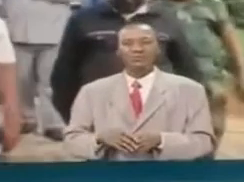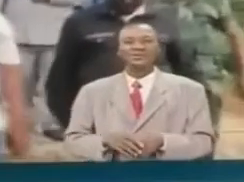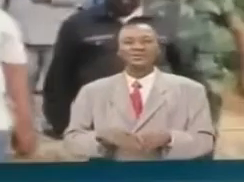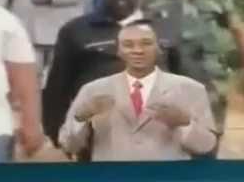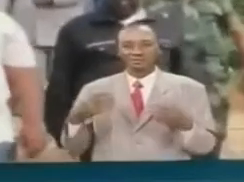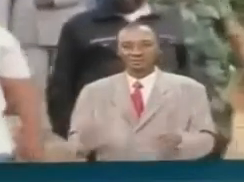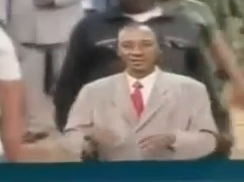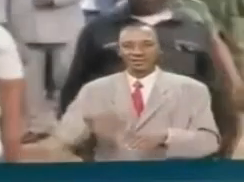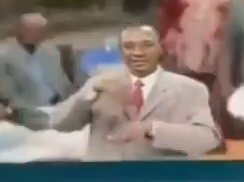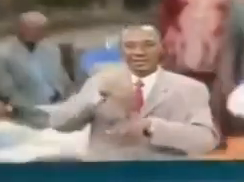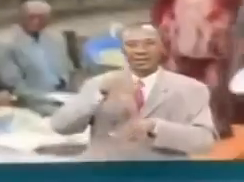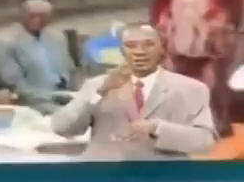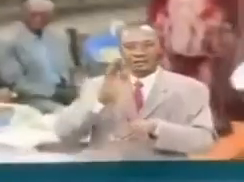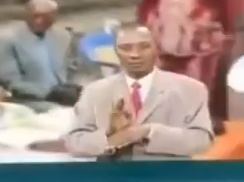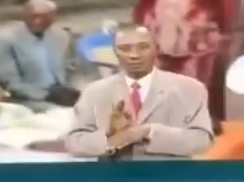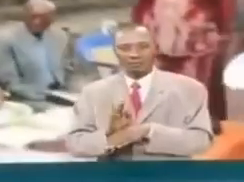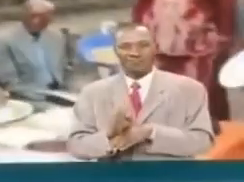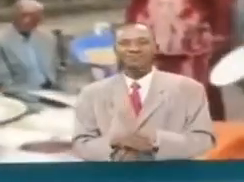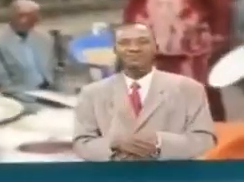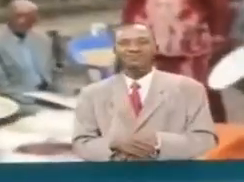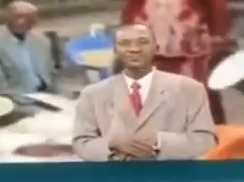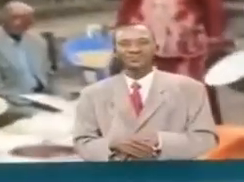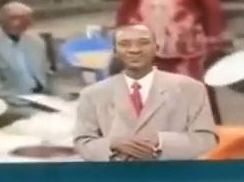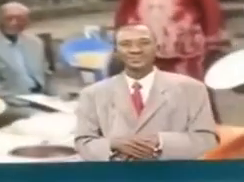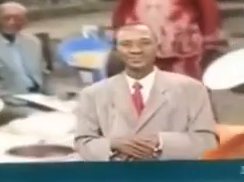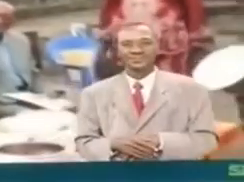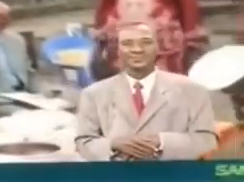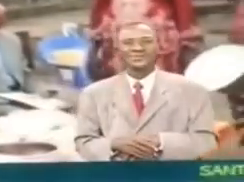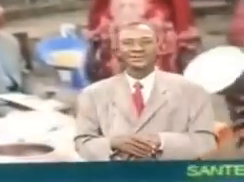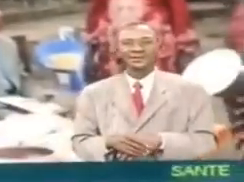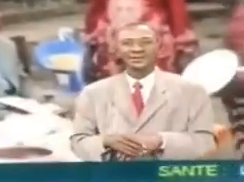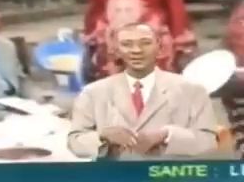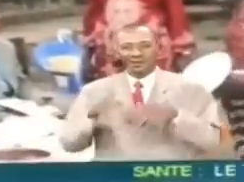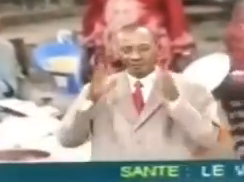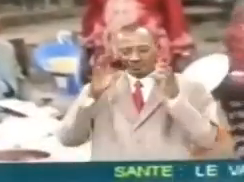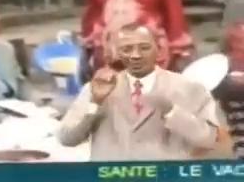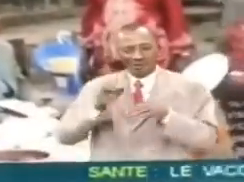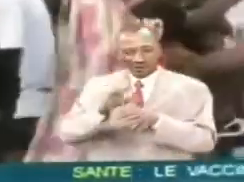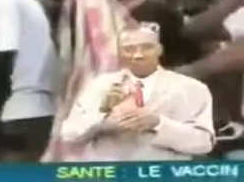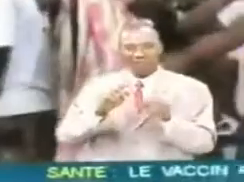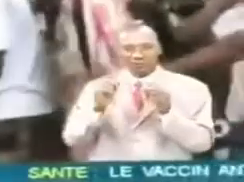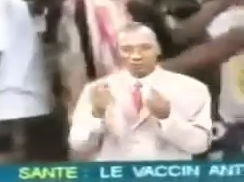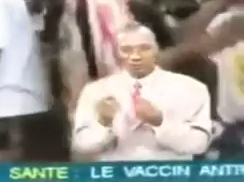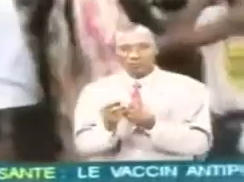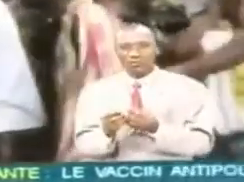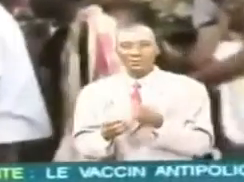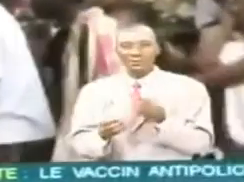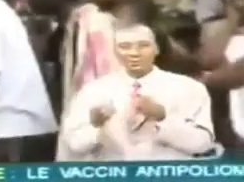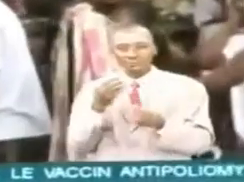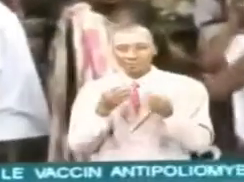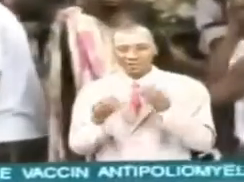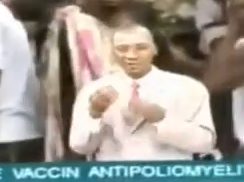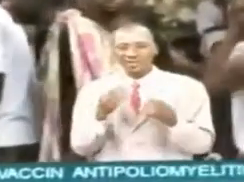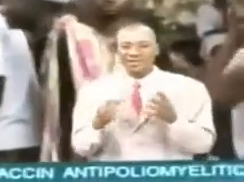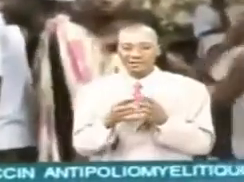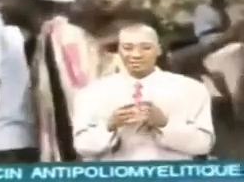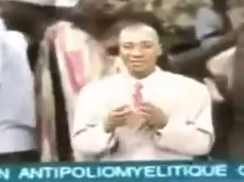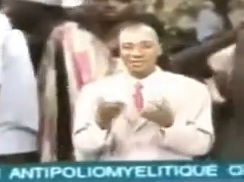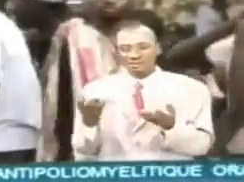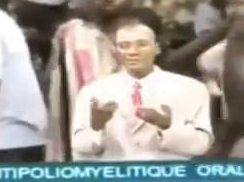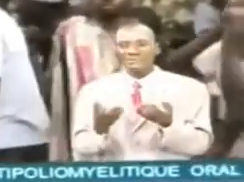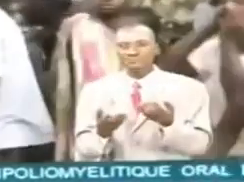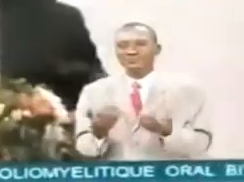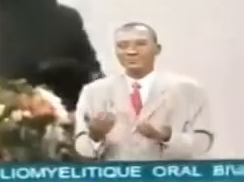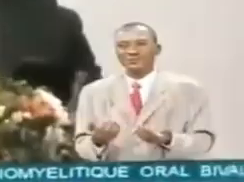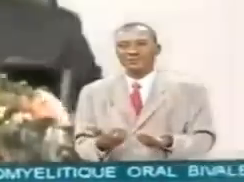envoyée par le chef de l'État, conduite par le secrétaire général à la justice, a partagé le repas avec le bénéficiaire de ces dons pour signifier